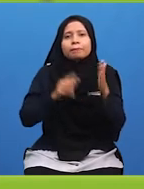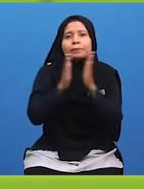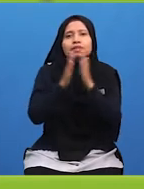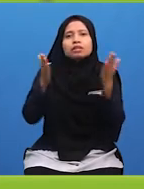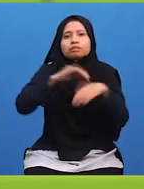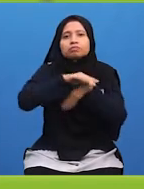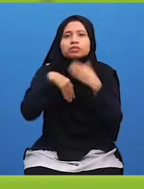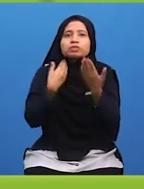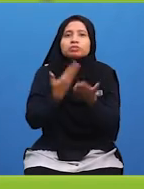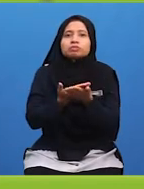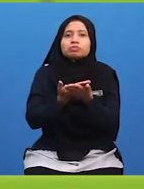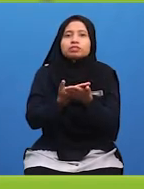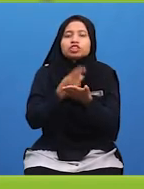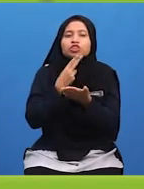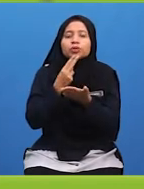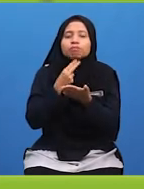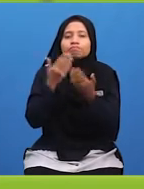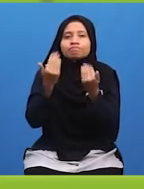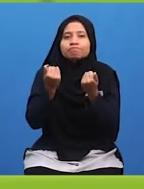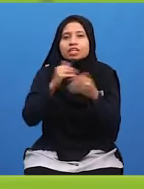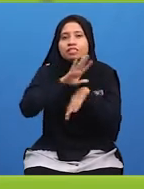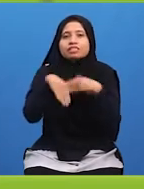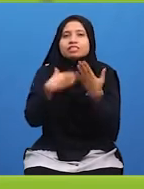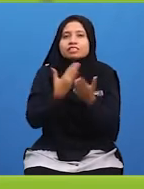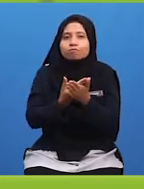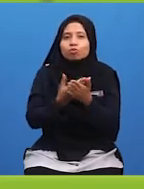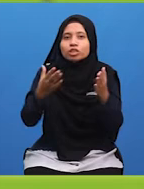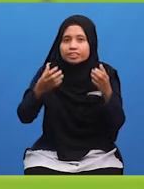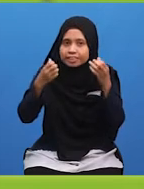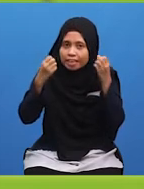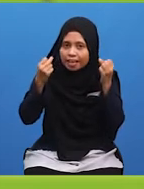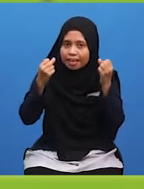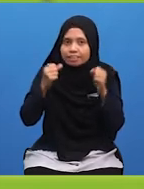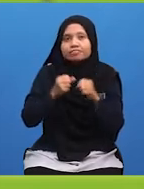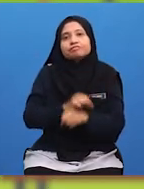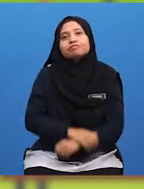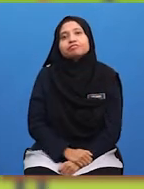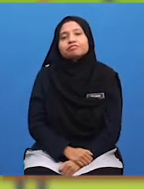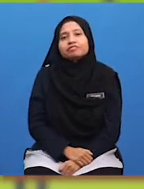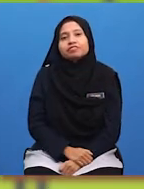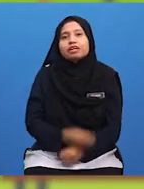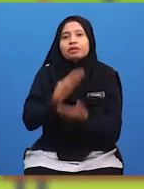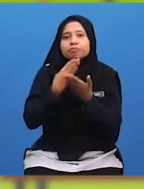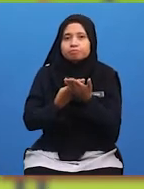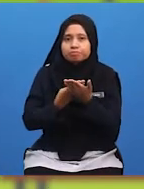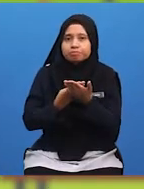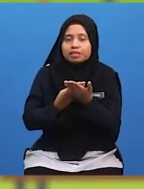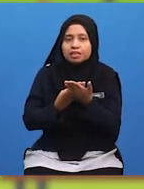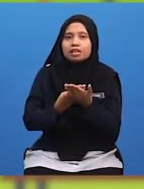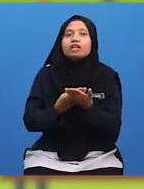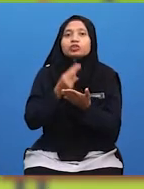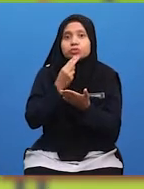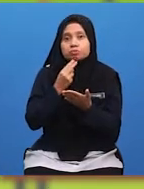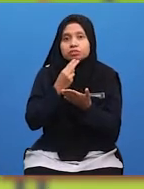khabar semua? Comel harap semua sihat-sihat belaka. Baiklah Si Comel,